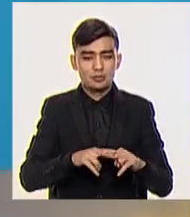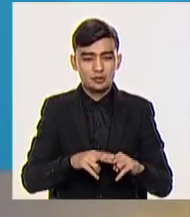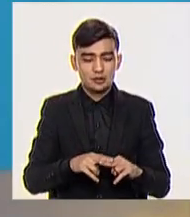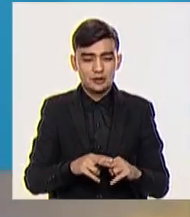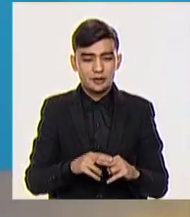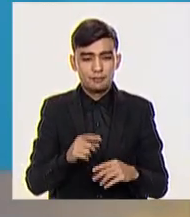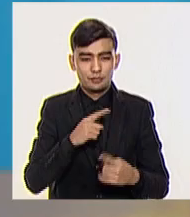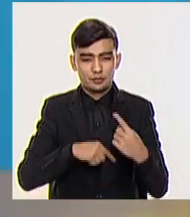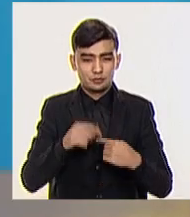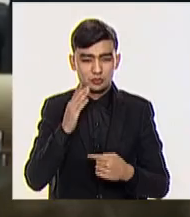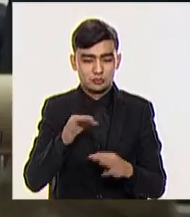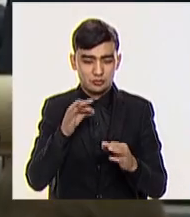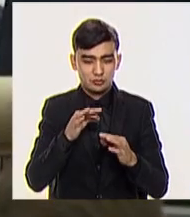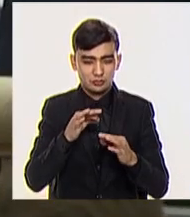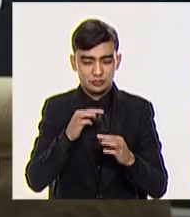будем исходить из этого.